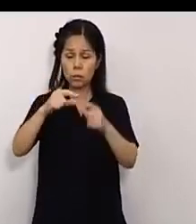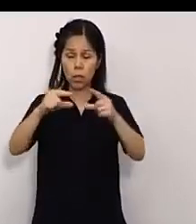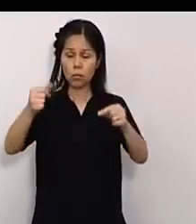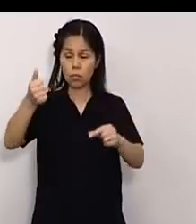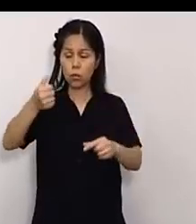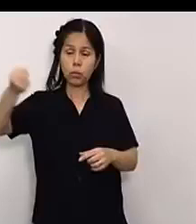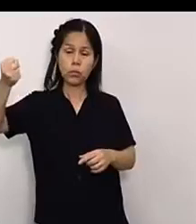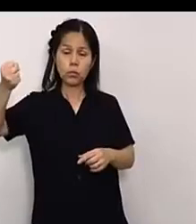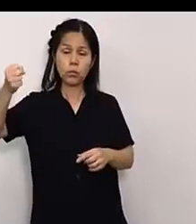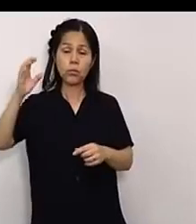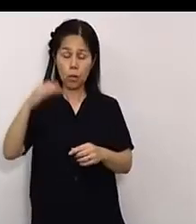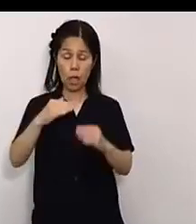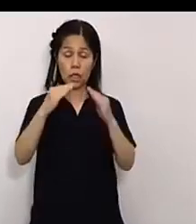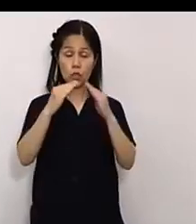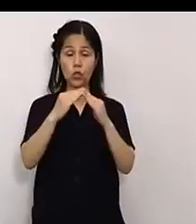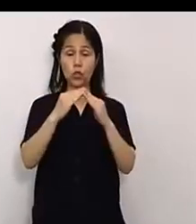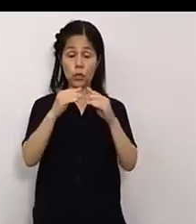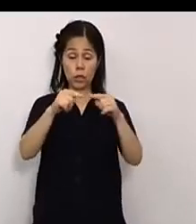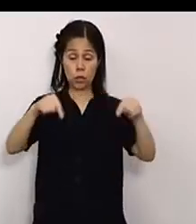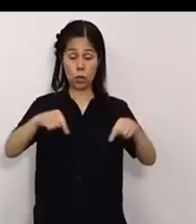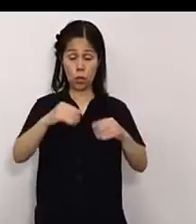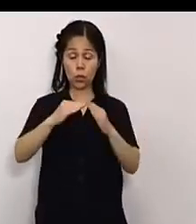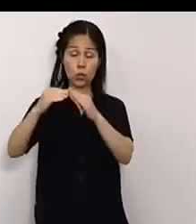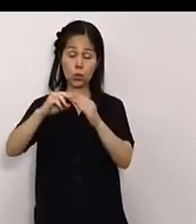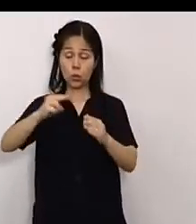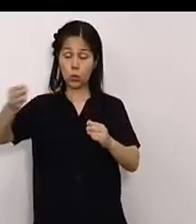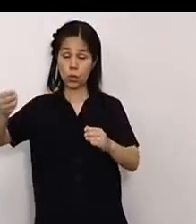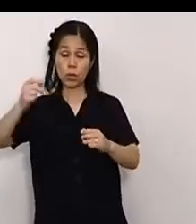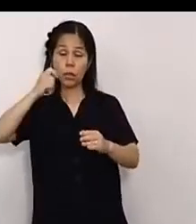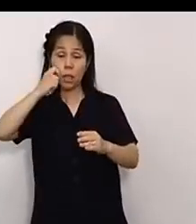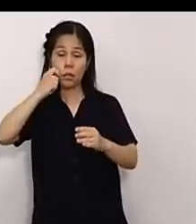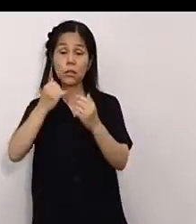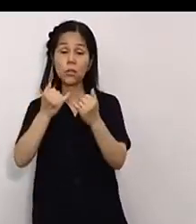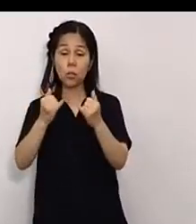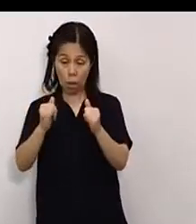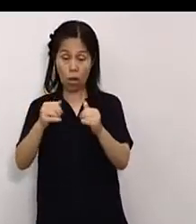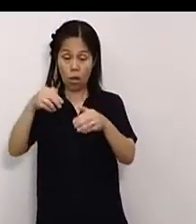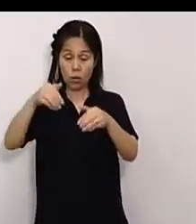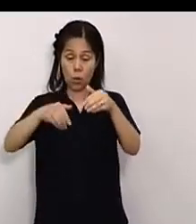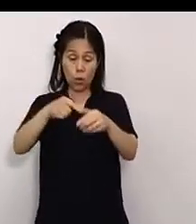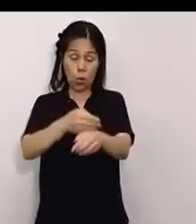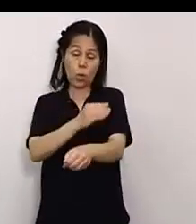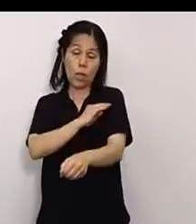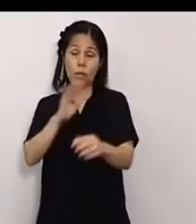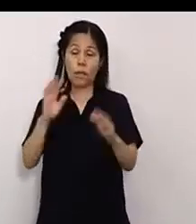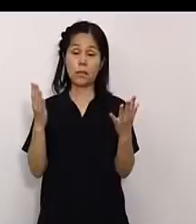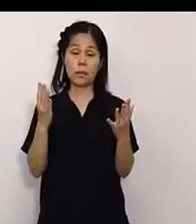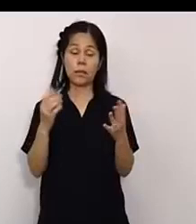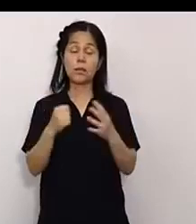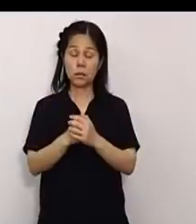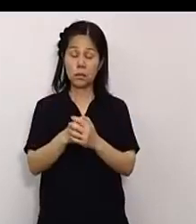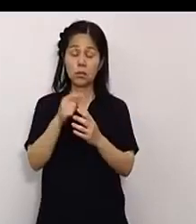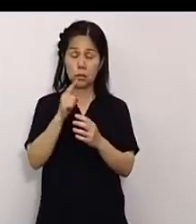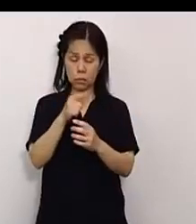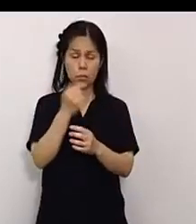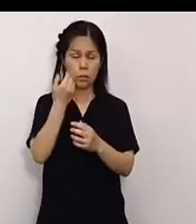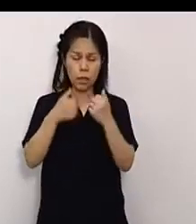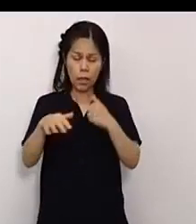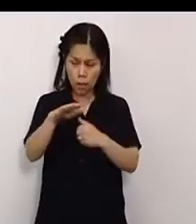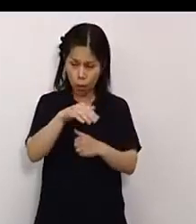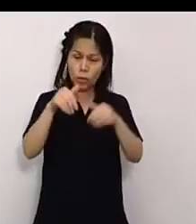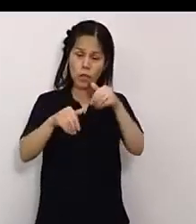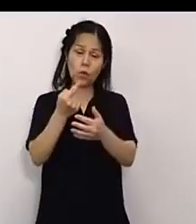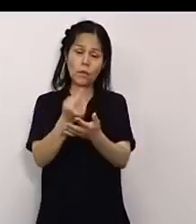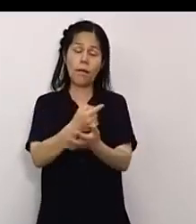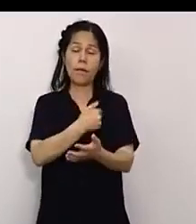民票を移せない人は、投票権なんかないわけですね。そういう人たちがもっとちゃんと気軽に選挙に参加できる、